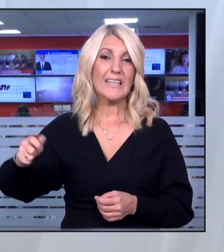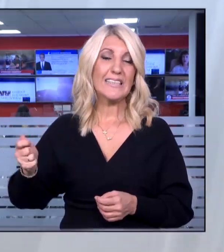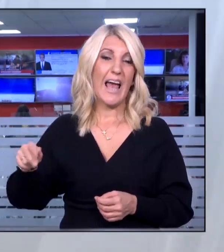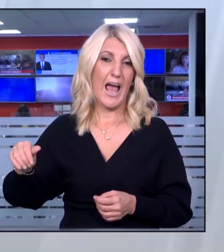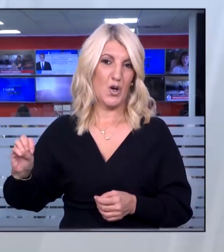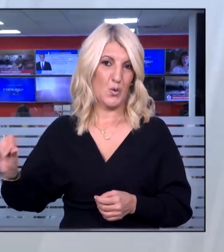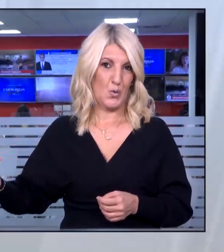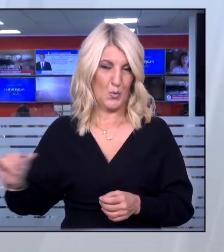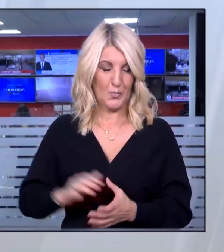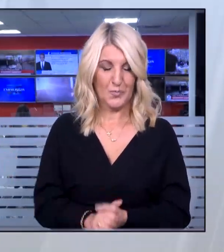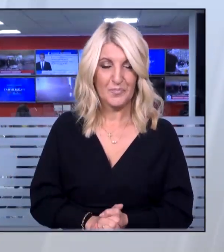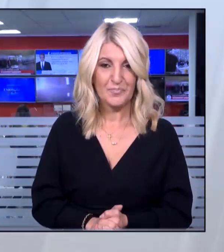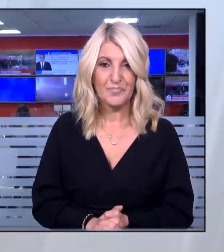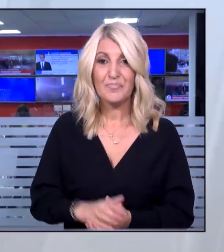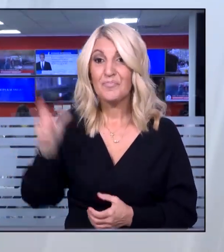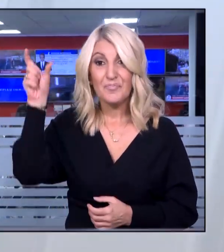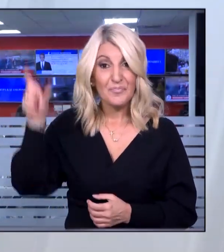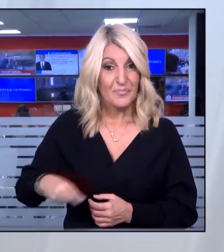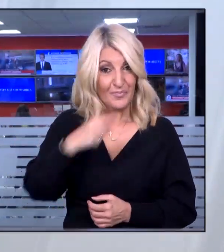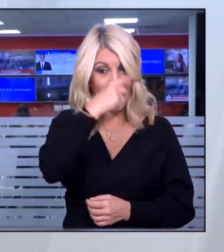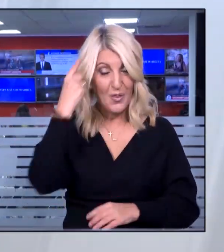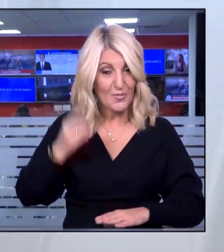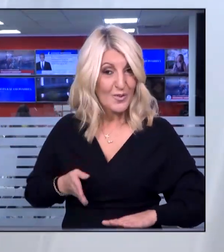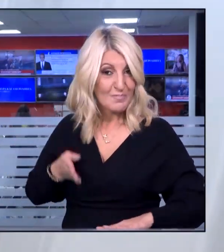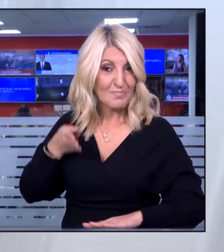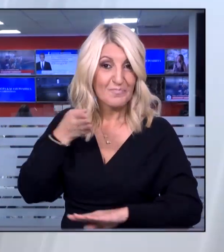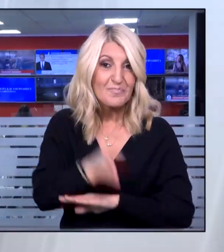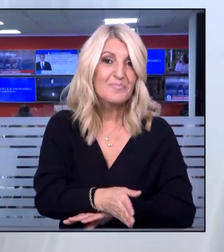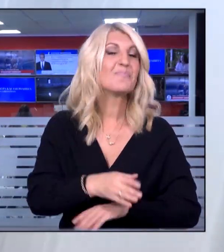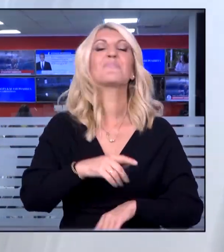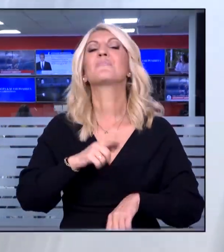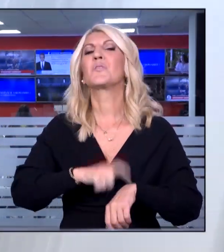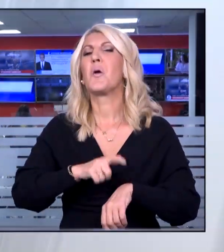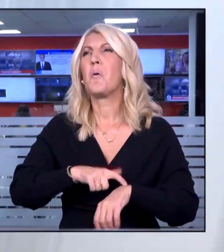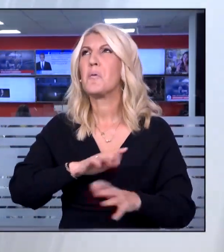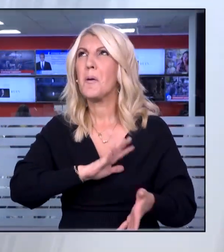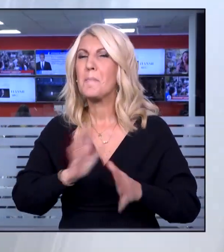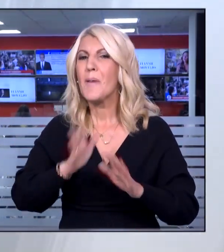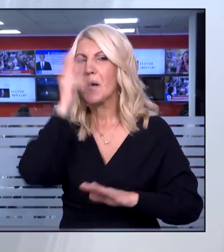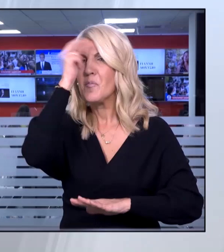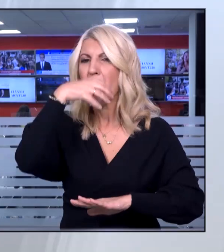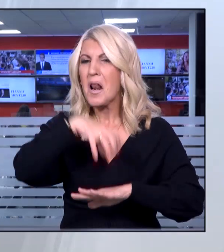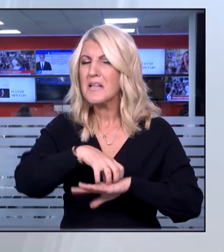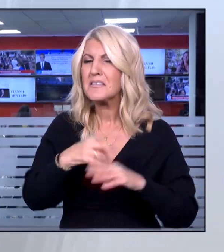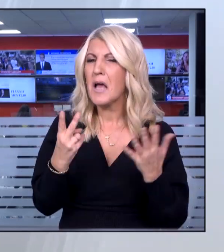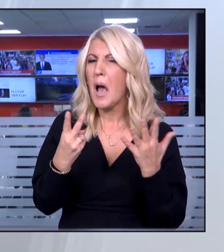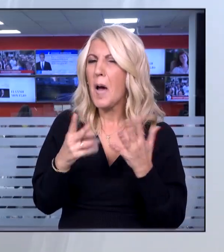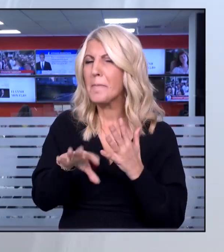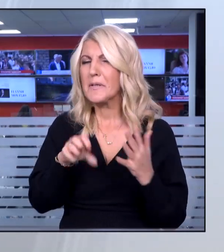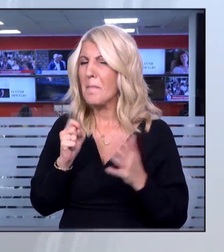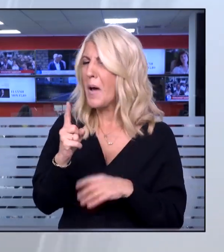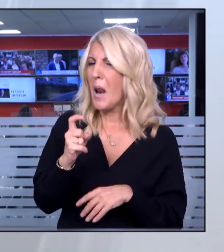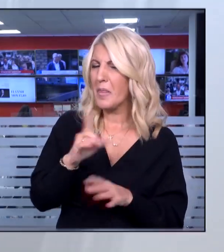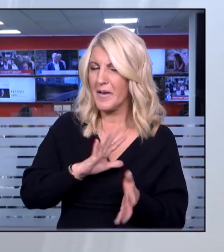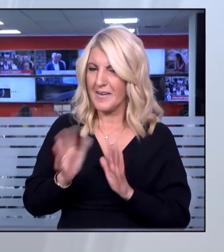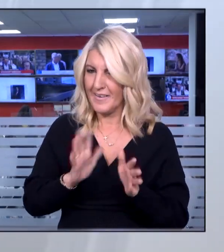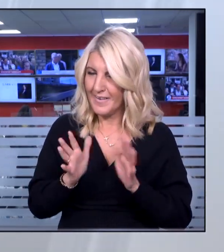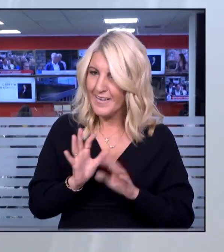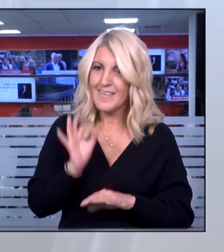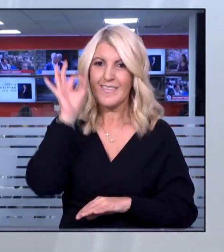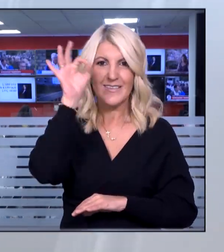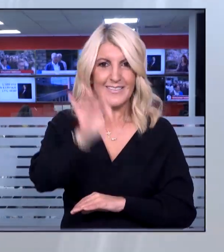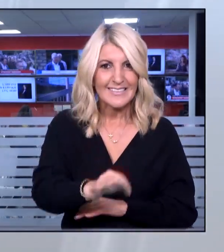Ο Δήμαρχος Αθηναίων έφτασε στην εκκλησία λίγο πριν τις 7, συνοδευόμενος από τον πατέρα του. Χαμογελαστός, χαρούμενος, αλλά